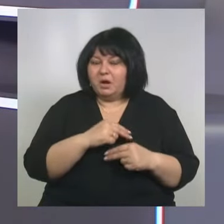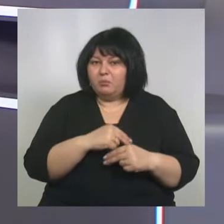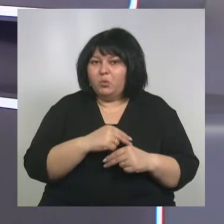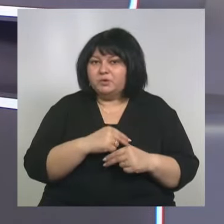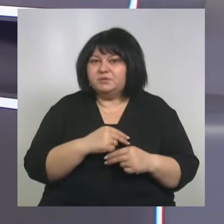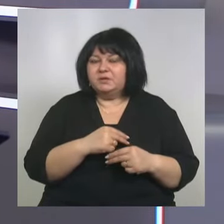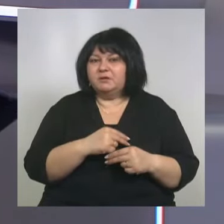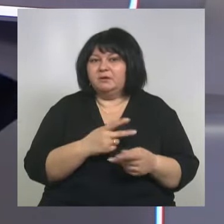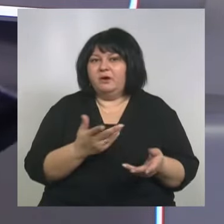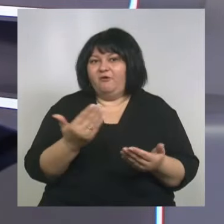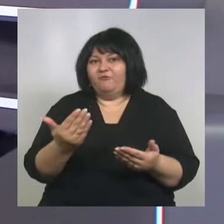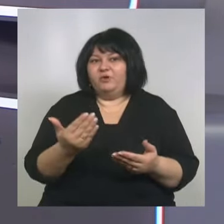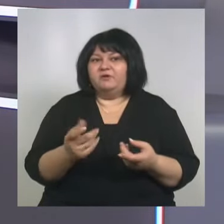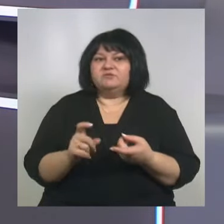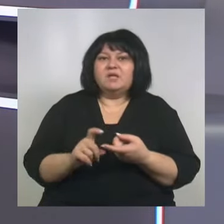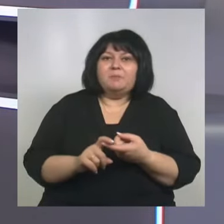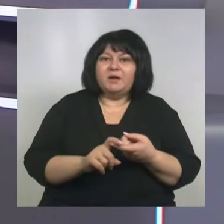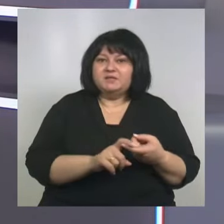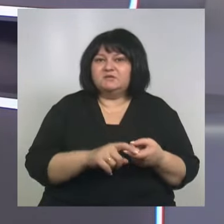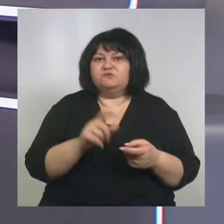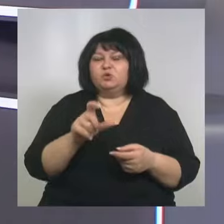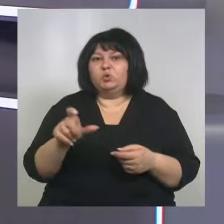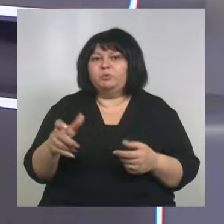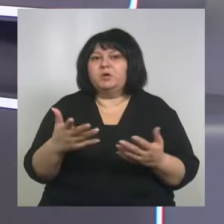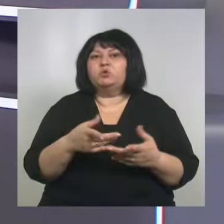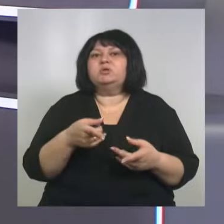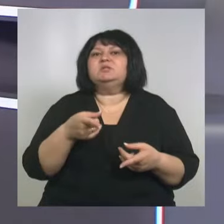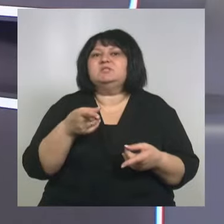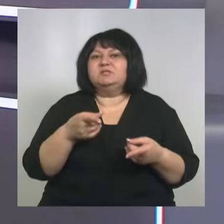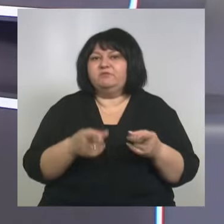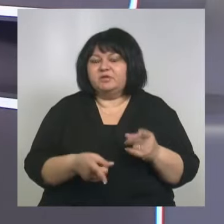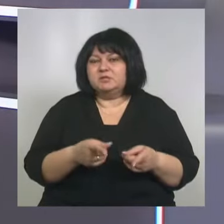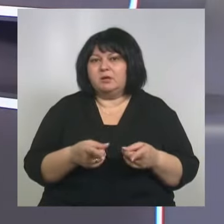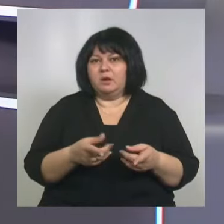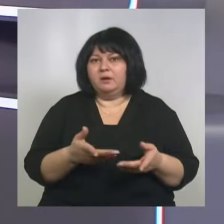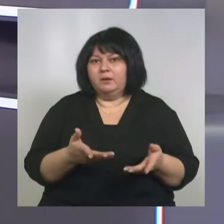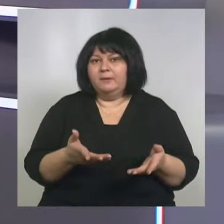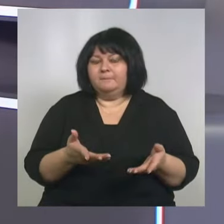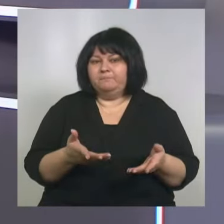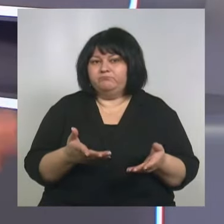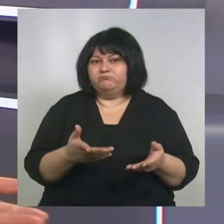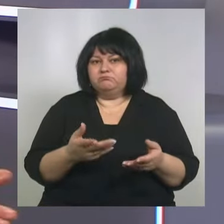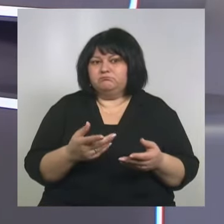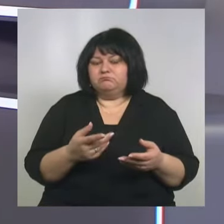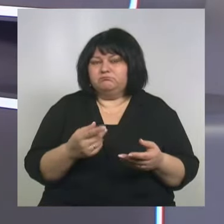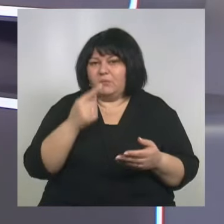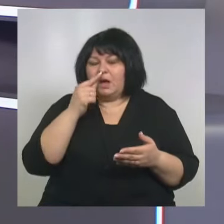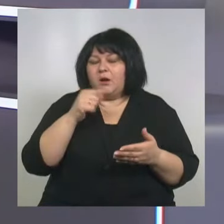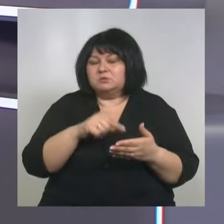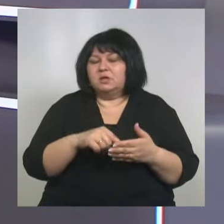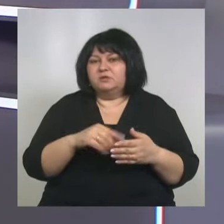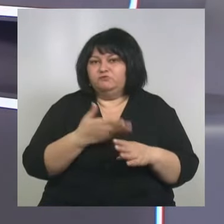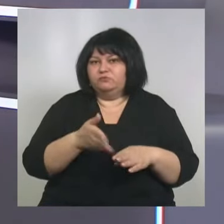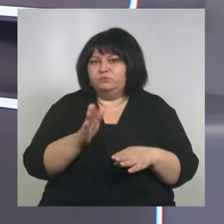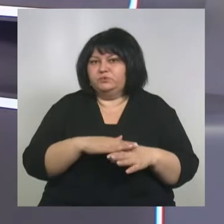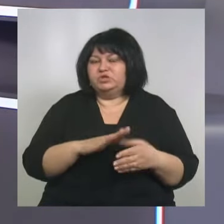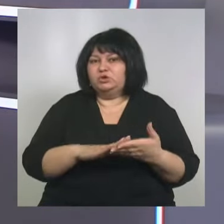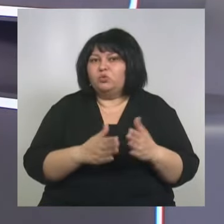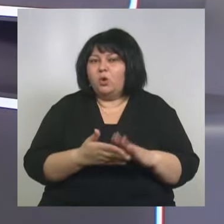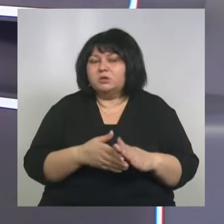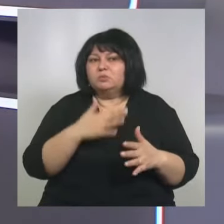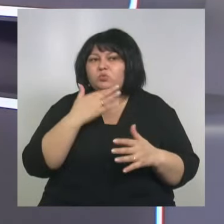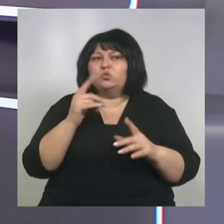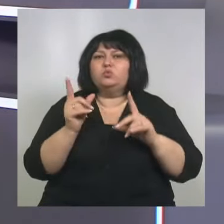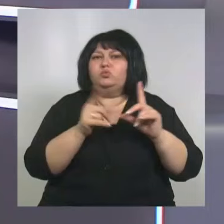работе вы взаимодействует с людьми которые действительно оказались в трудной ситуации многие покидали